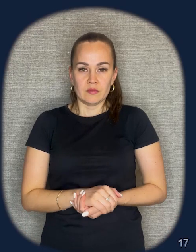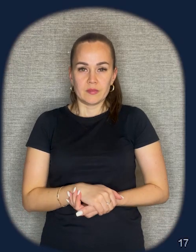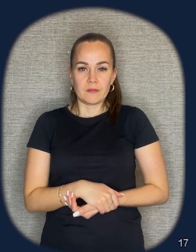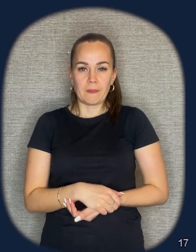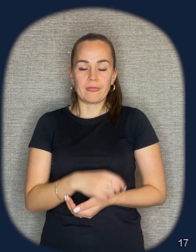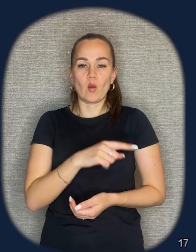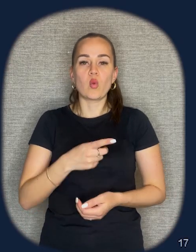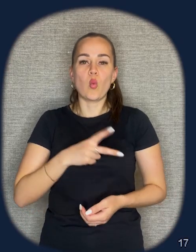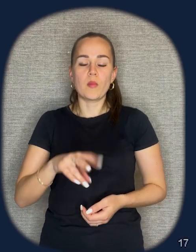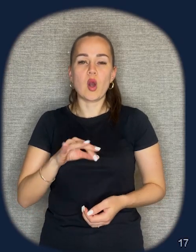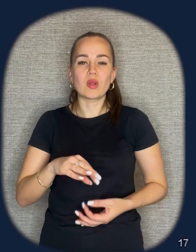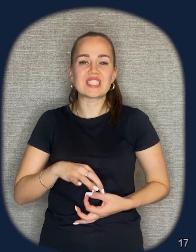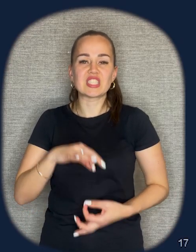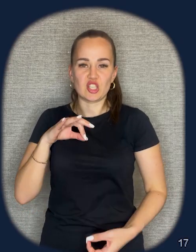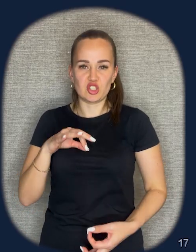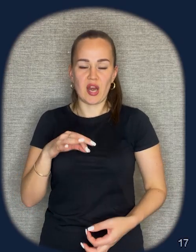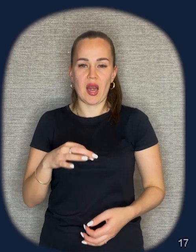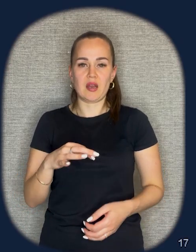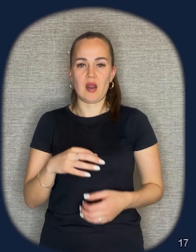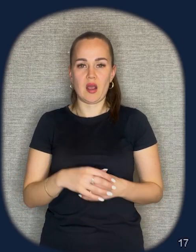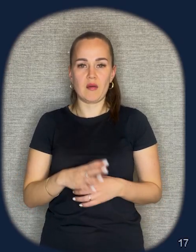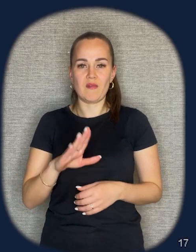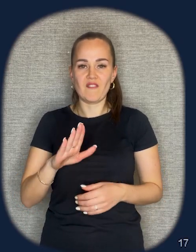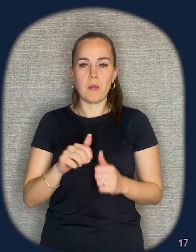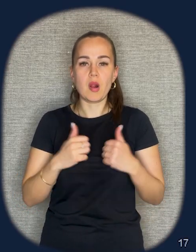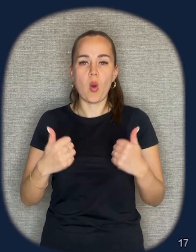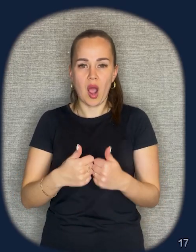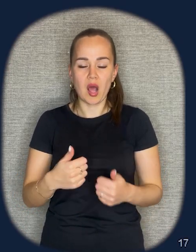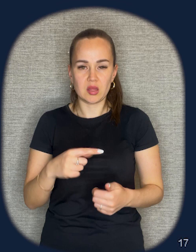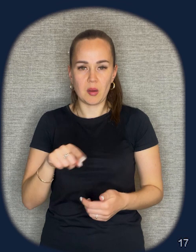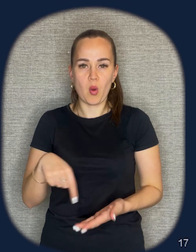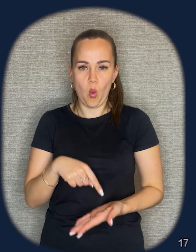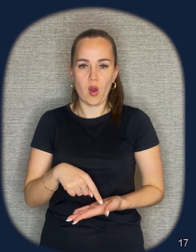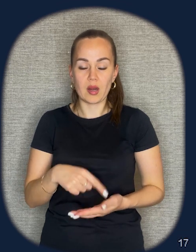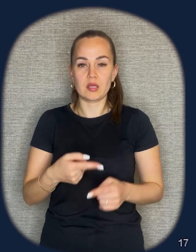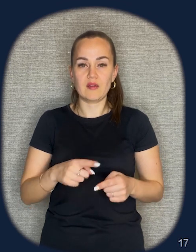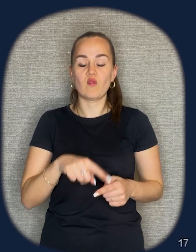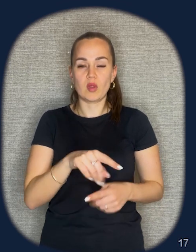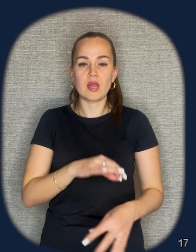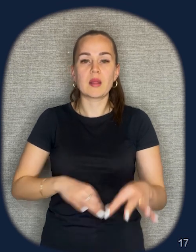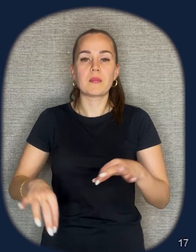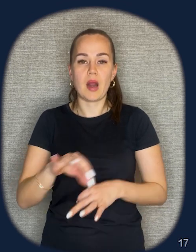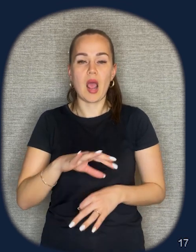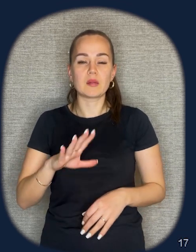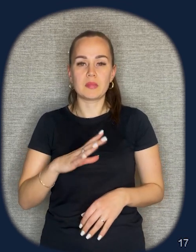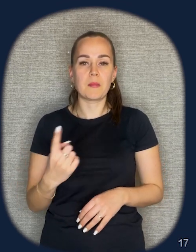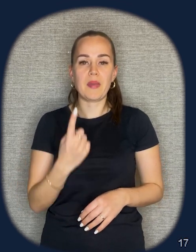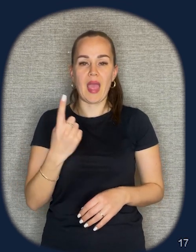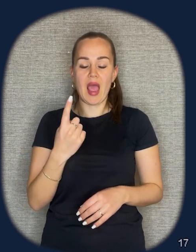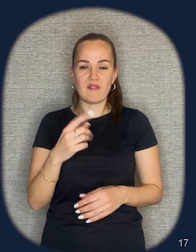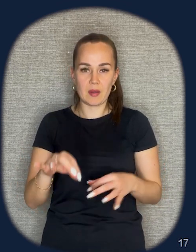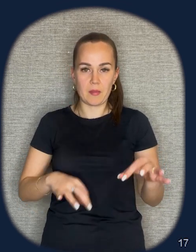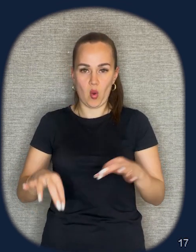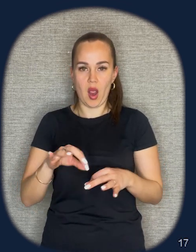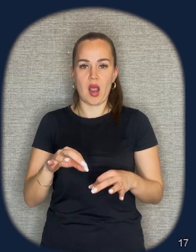мемориальный памятник вот э дипломная работа Моисея Ксера который умер от истощения 4 февраля 42 года в